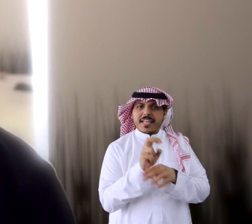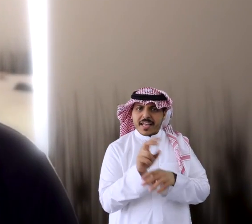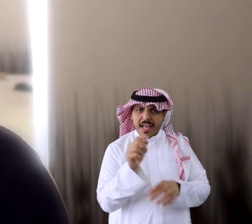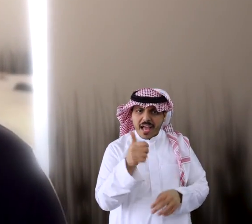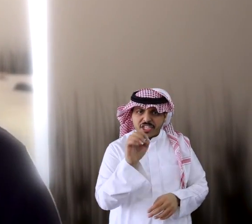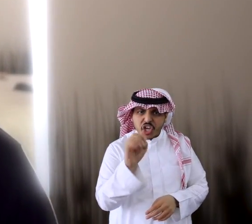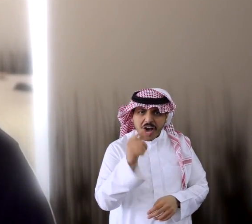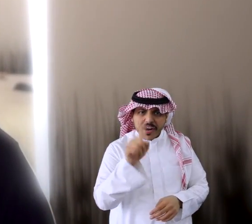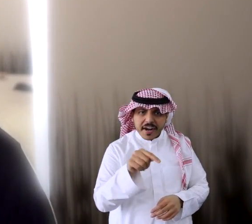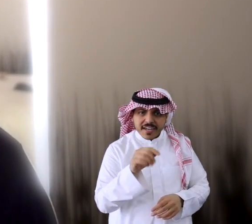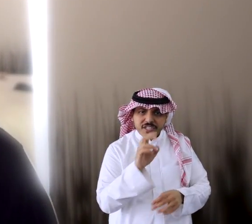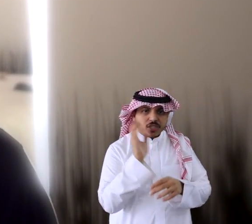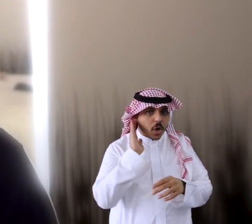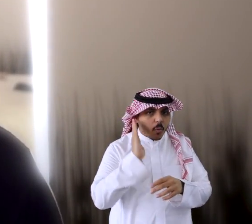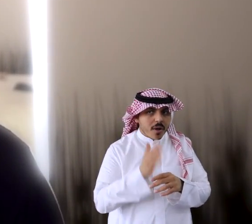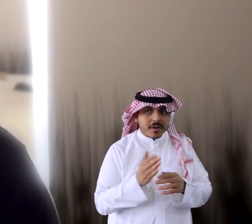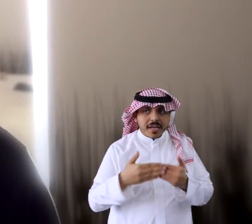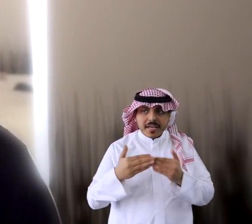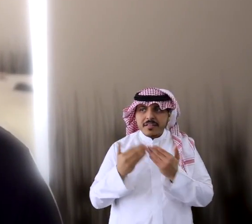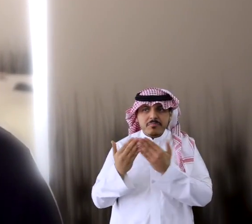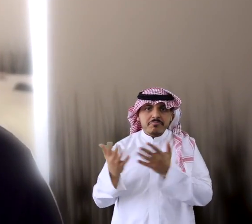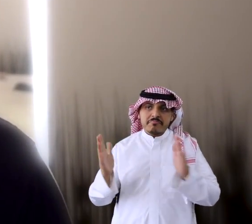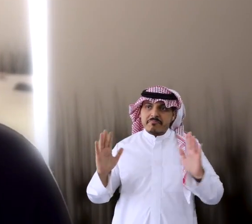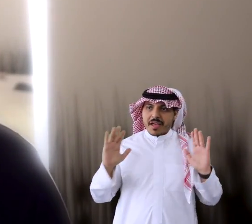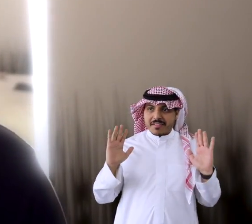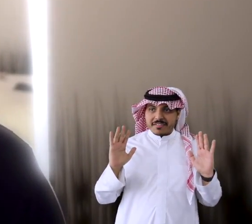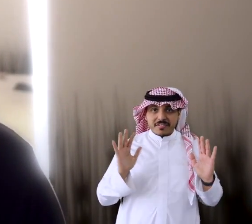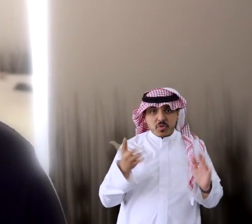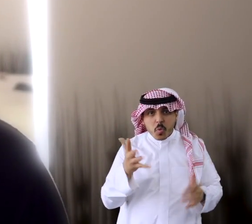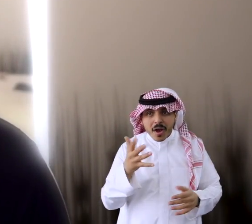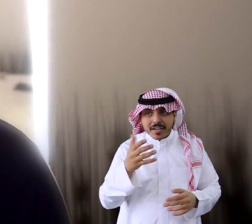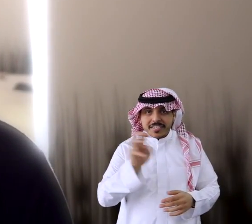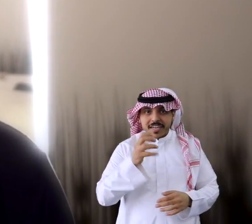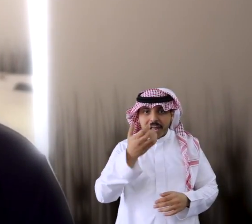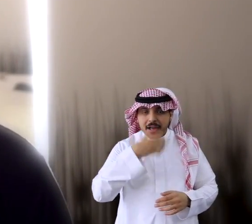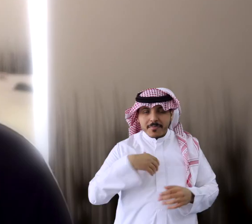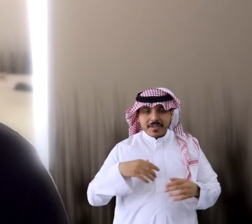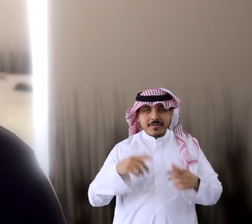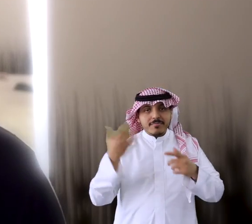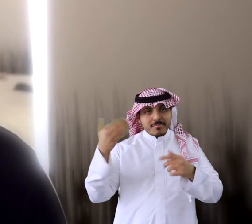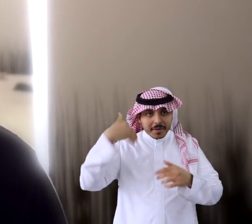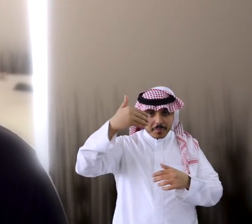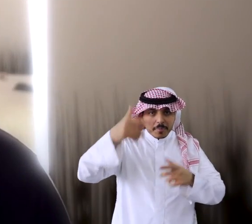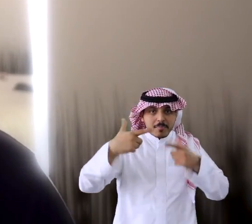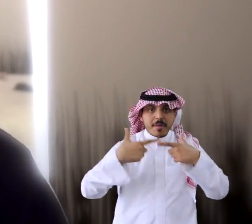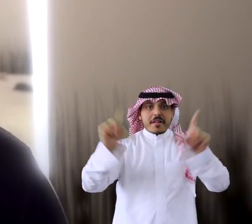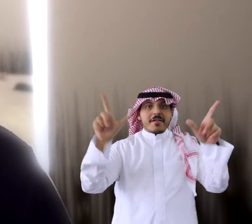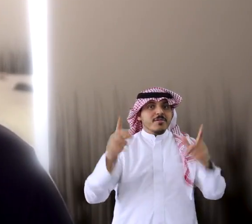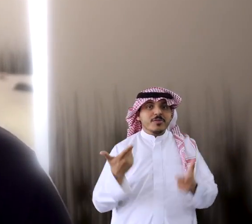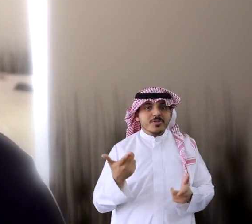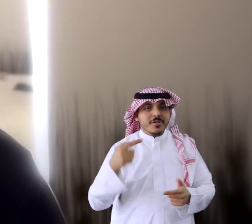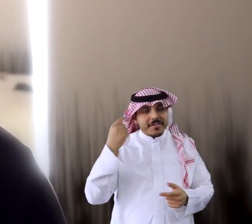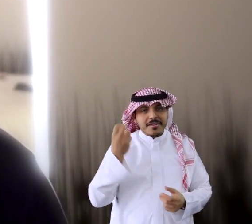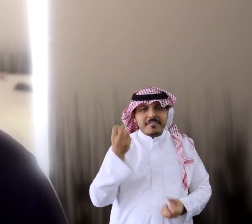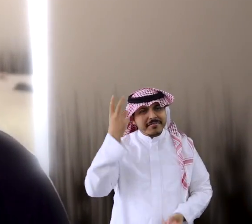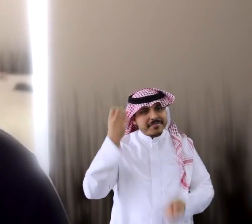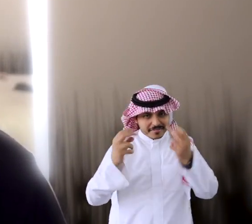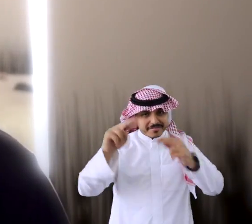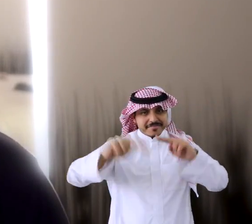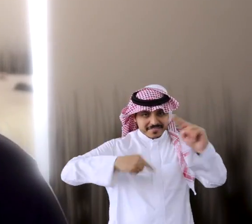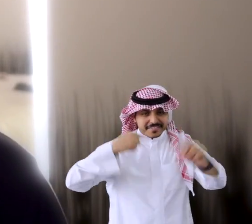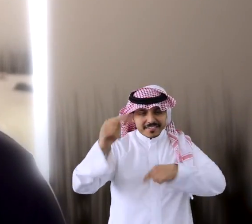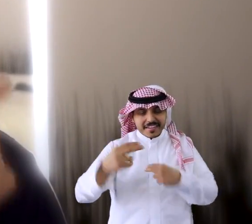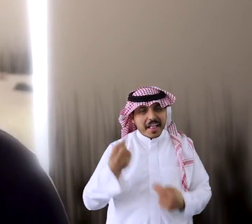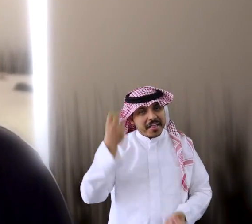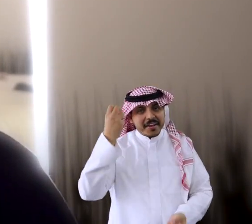ل ما أدري. إيش رأيكم؟ وش الخدمة اللي تتوقع شركة أبل لازم تعلنها؟ فأنتوا أعطونا آراءكم في الشركة القادمة أو